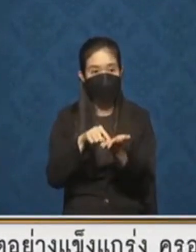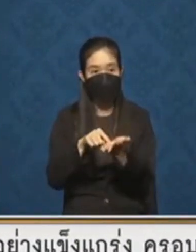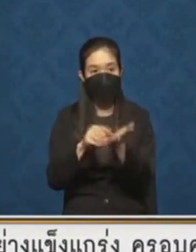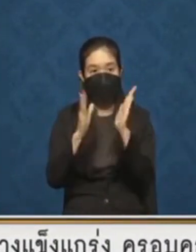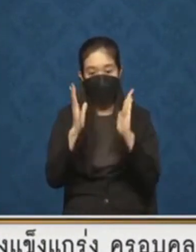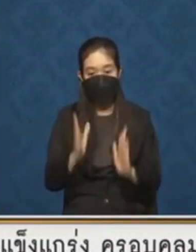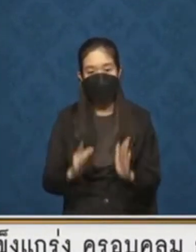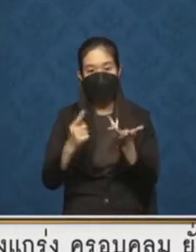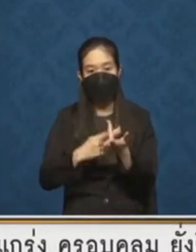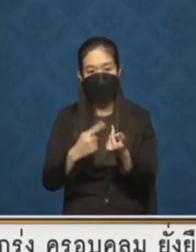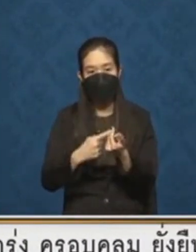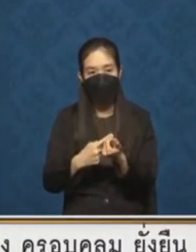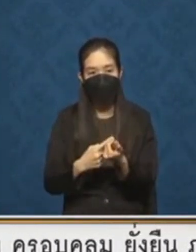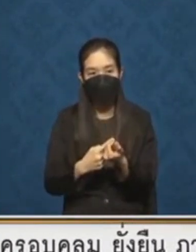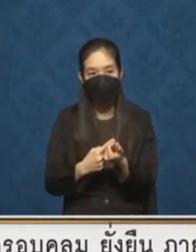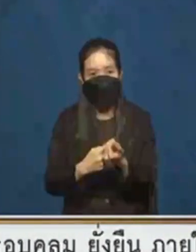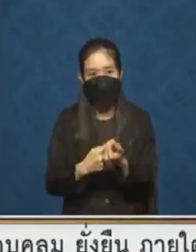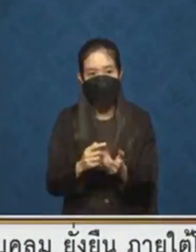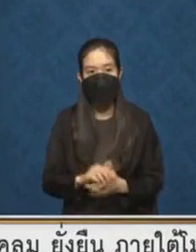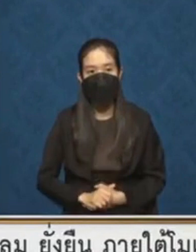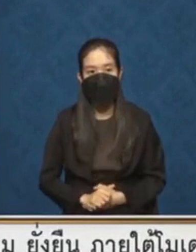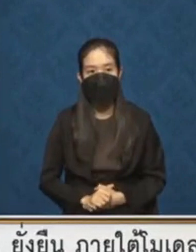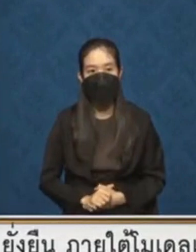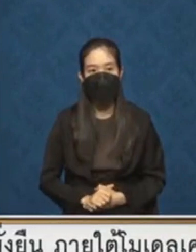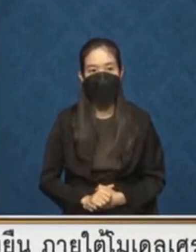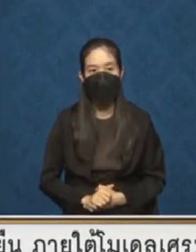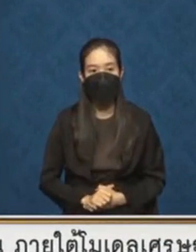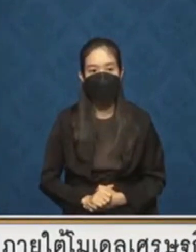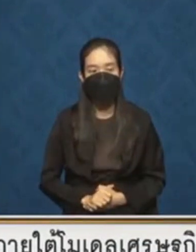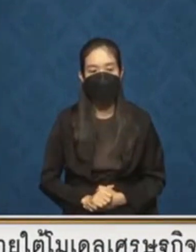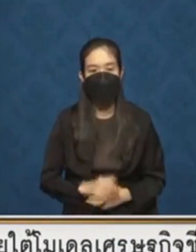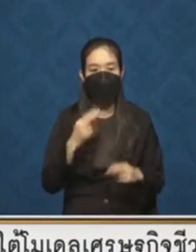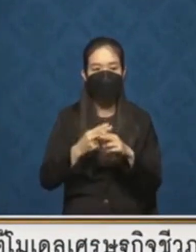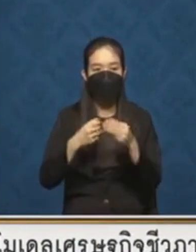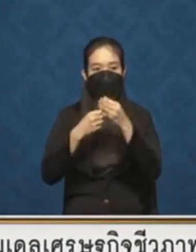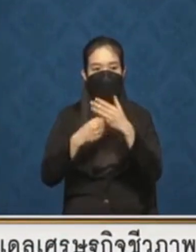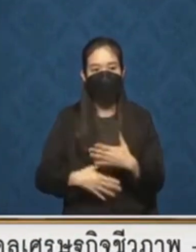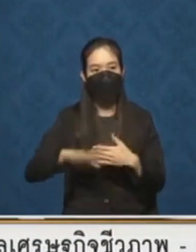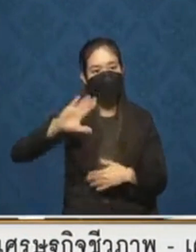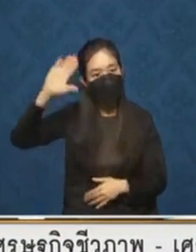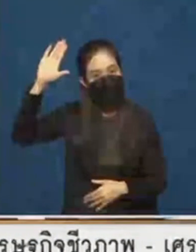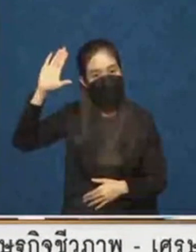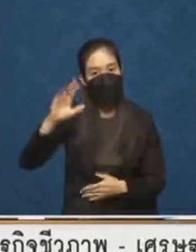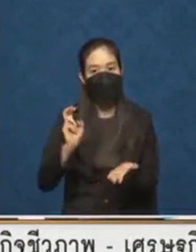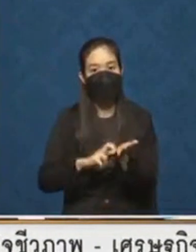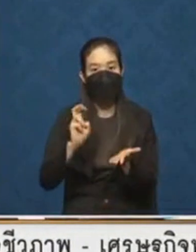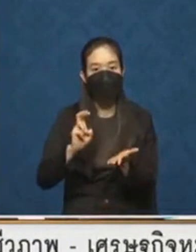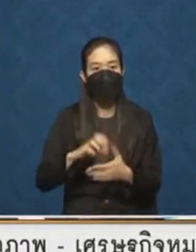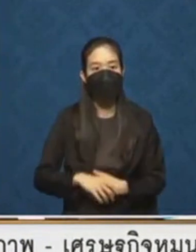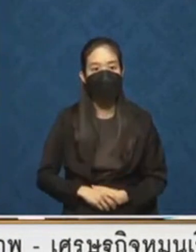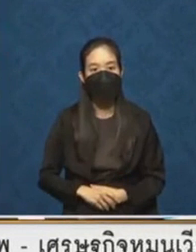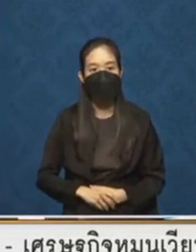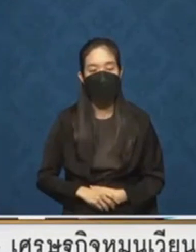นะจะได้ทำใหเพอนเพื่อนเข้ามาแดงตนได้มากขึ้นคุชวรหกภายททำหนาที่ประทานเสนอบอกเอาอย่นี้วิฟไปคุยกัน เพระว่